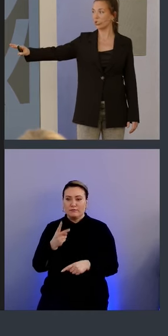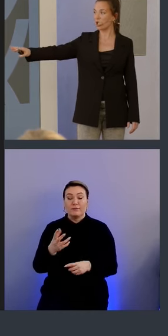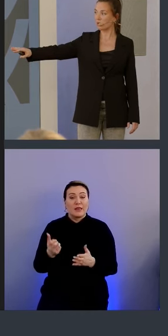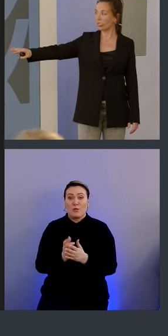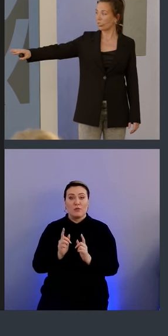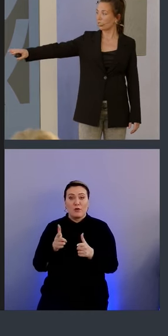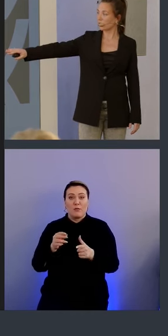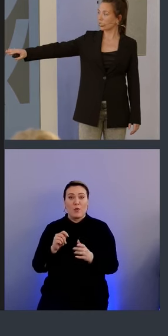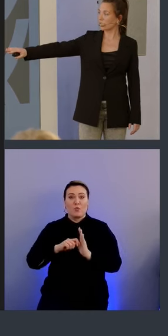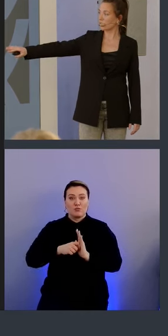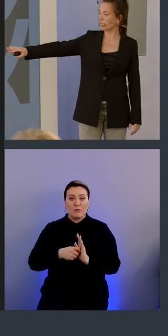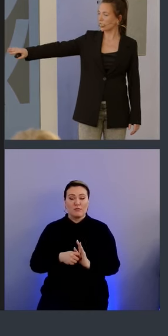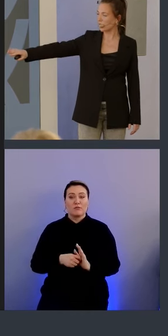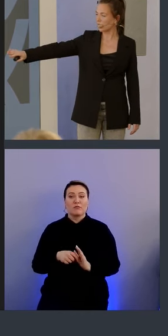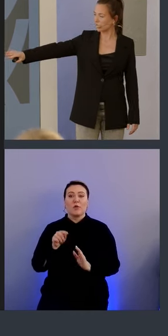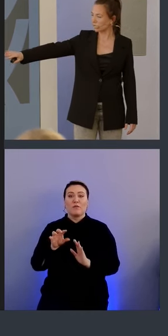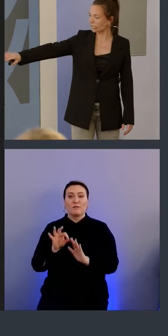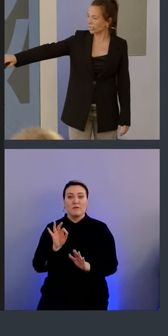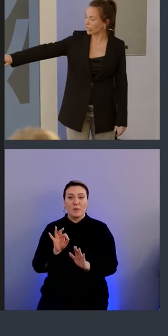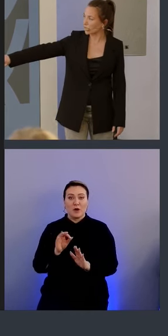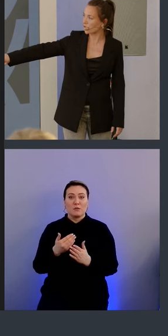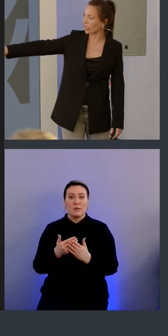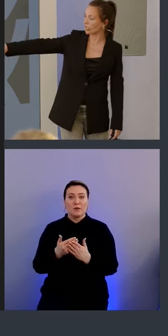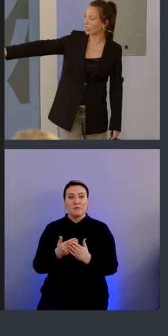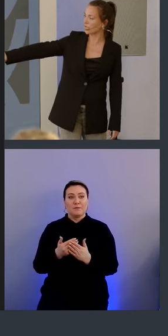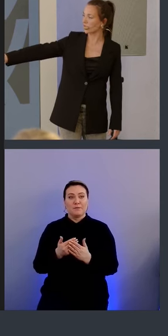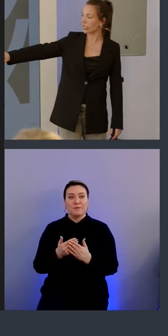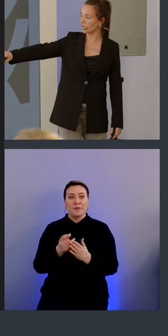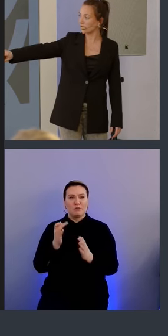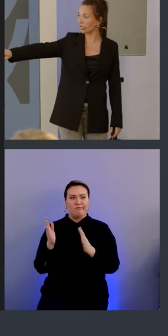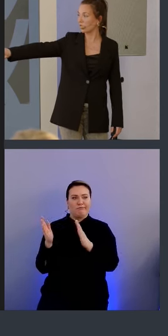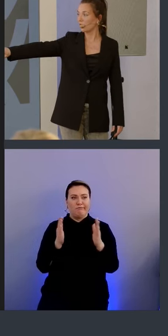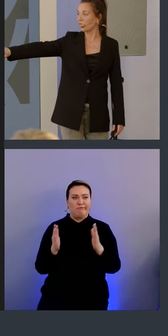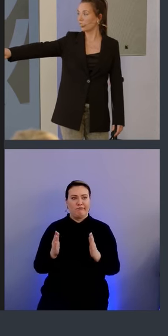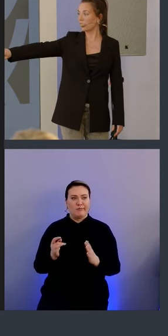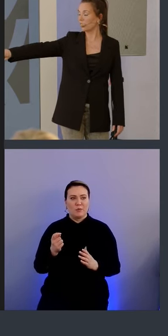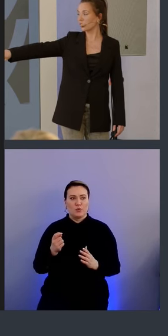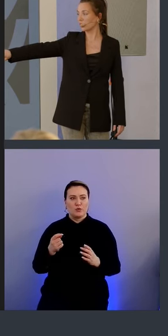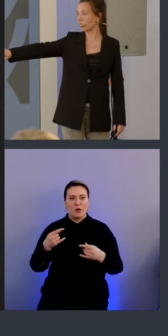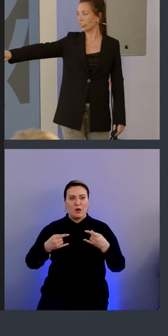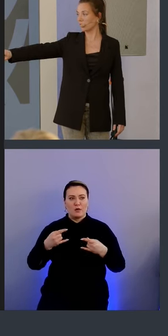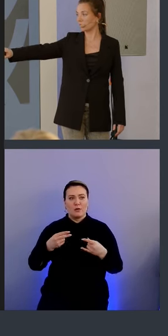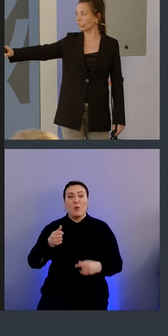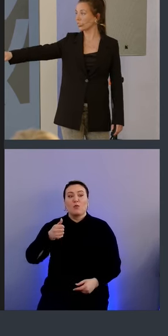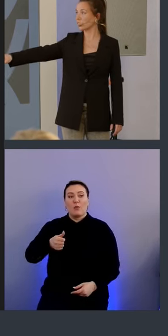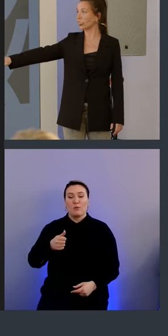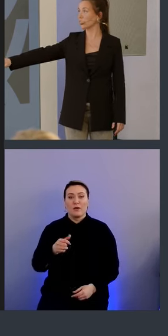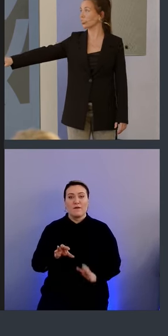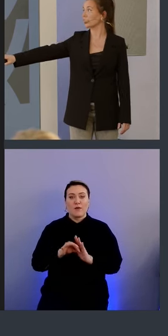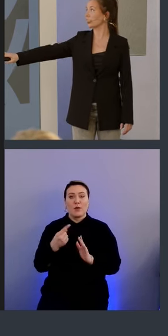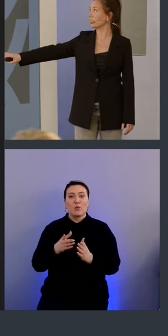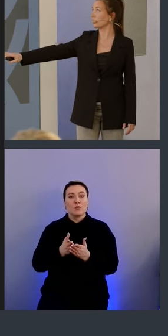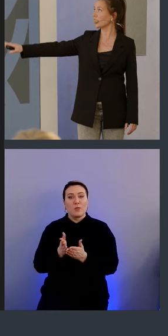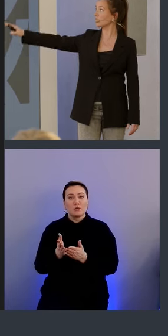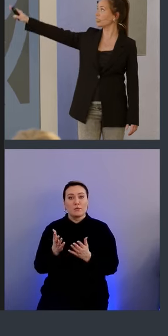по ключам, он выбирает, здесь немножко съехала картинка, по кнопке «Выбрать другой